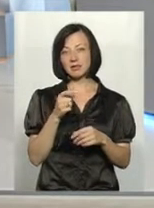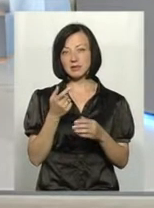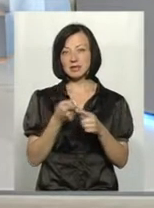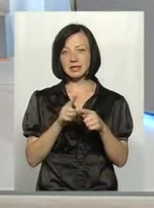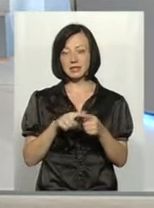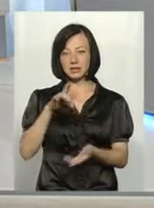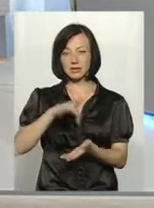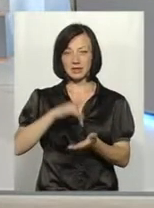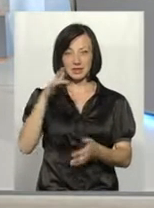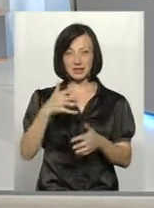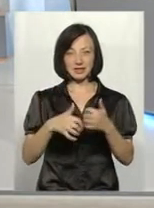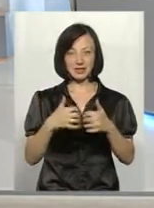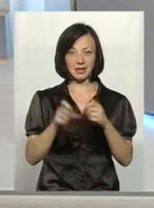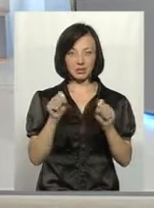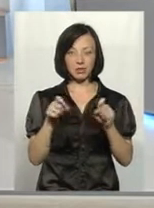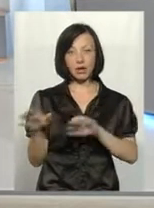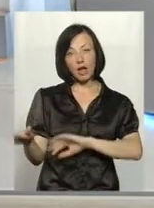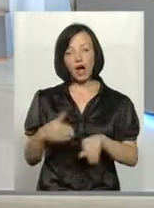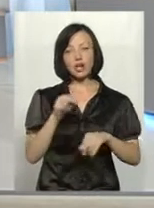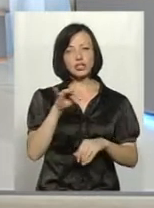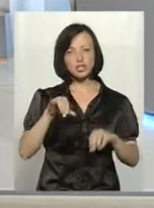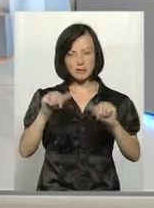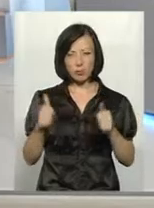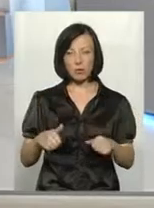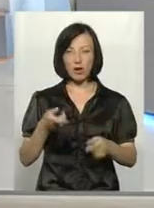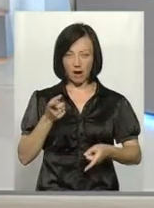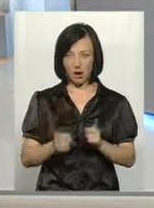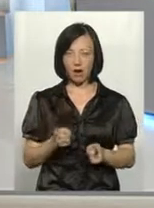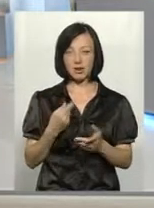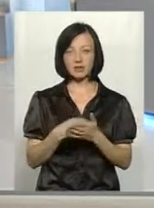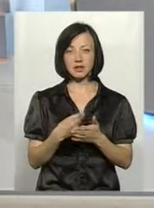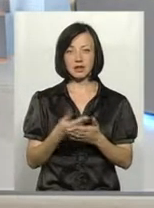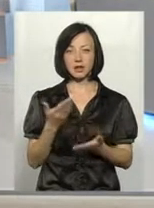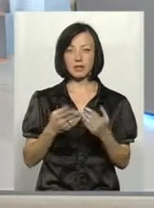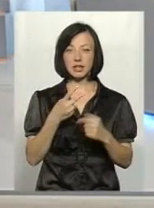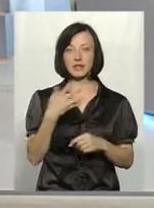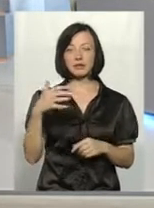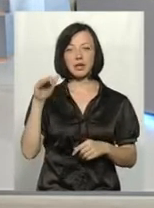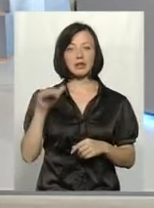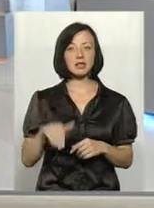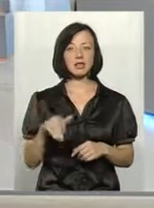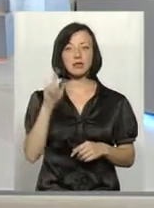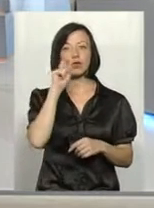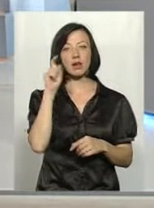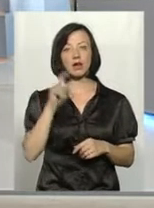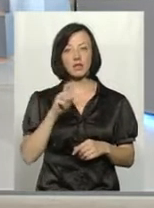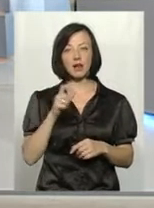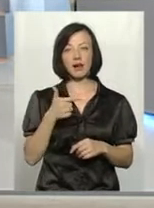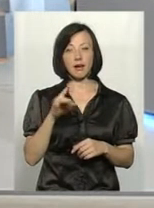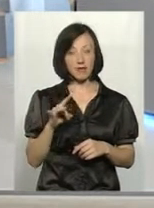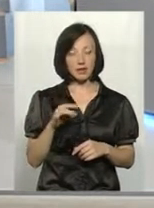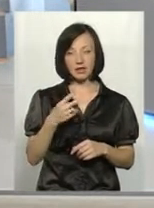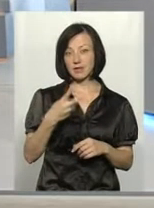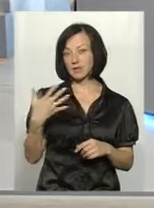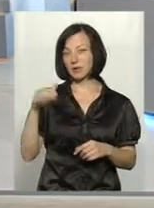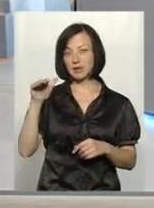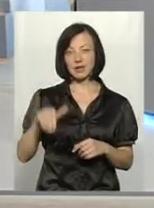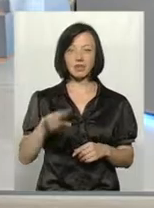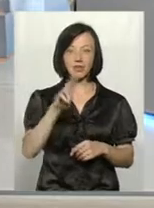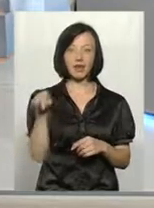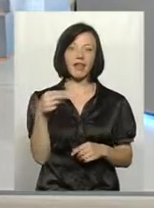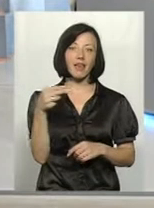чи сформована ціна? Насправді, наскільки вона реальною? Якщо ми говоримо 25 тисяч в Україні гривень і 25